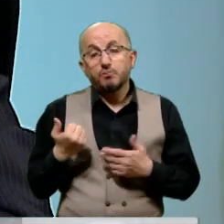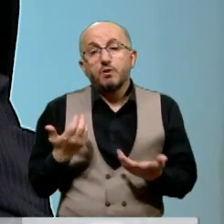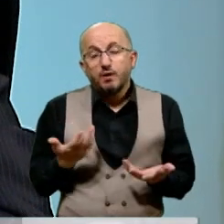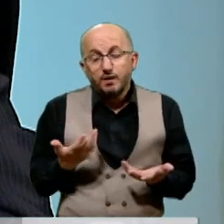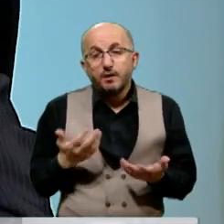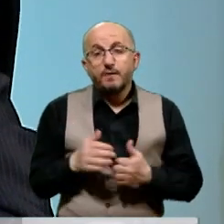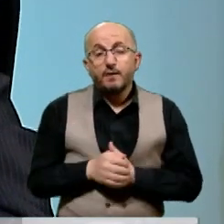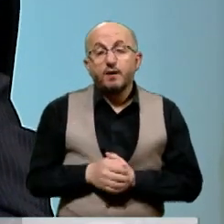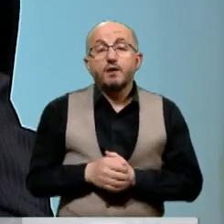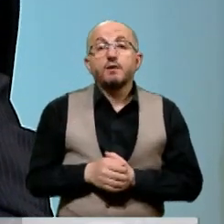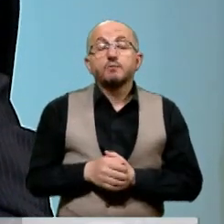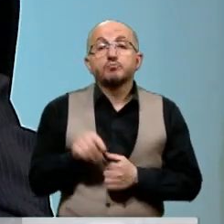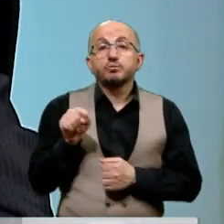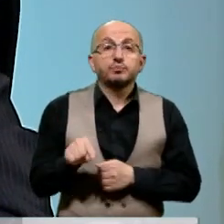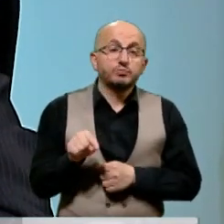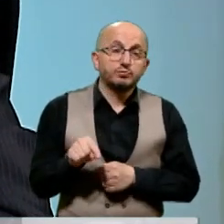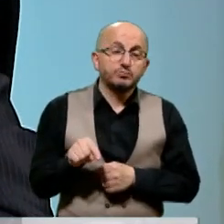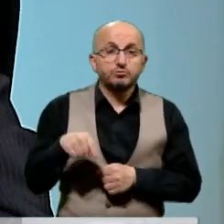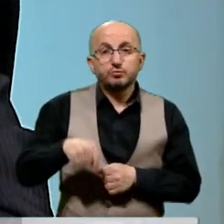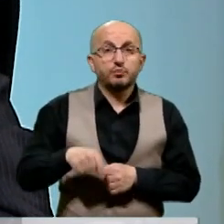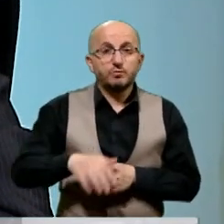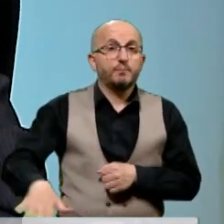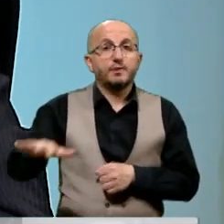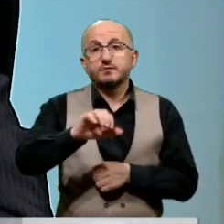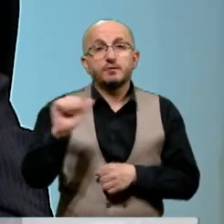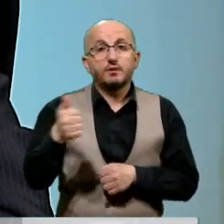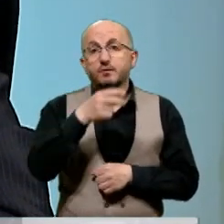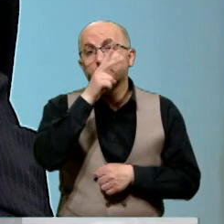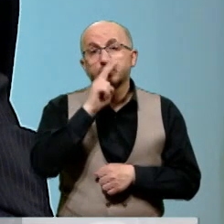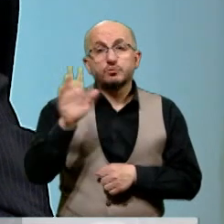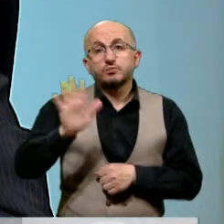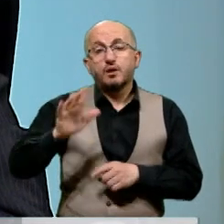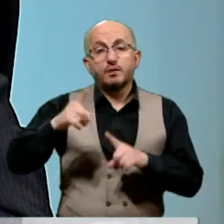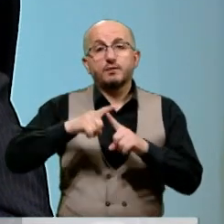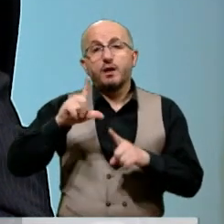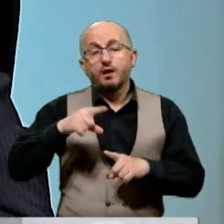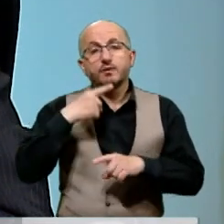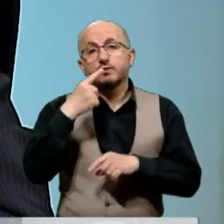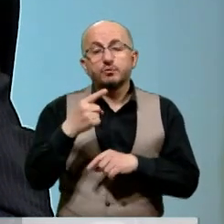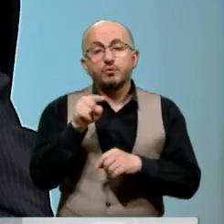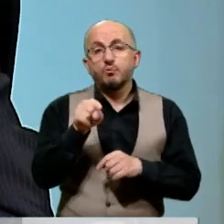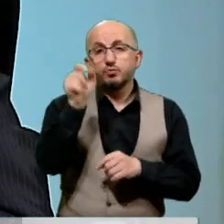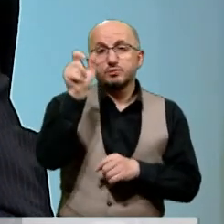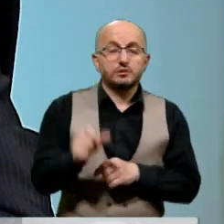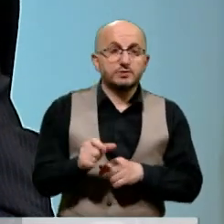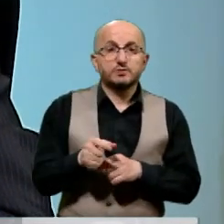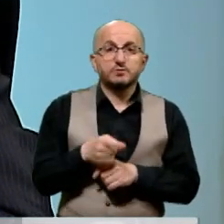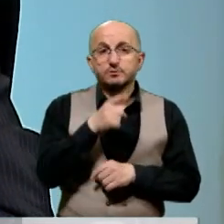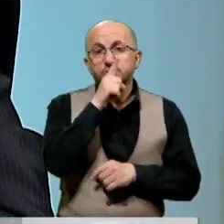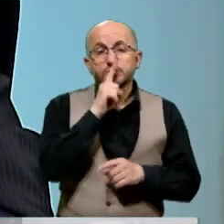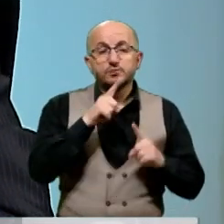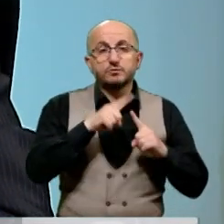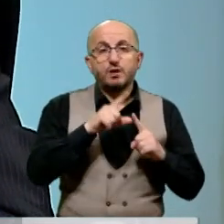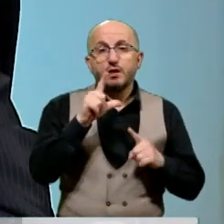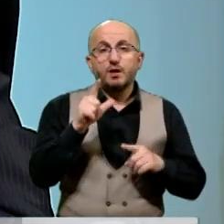edebiliyorum diyor ve bunun bugünkü piyasa değeri diyor 250 liradır diyor Şimdi bu kişi 100 liraya